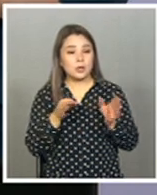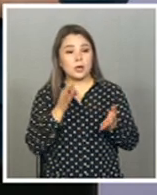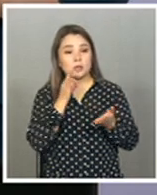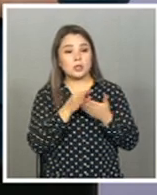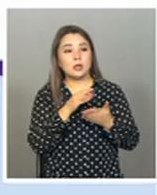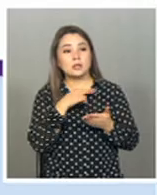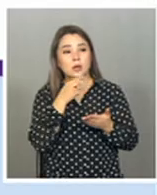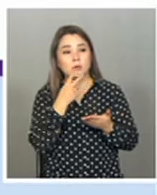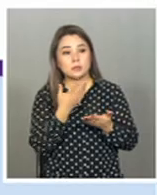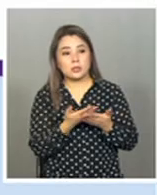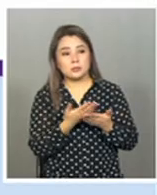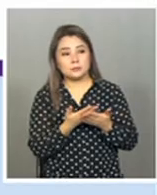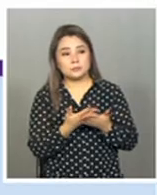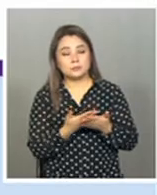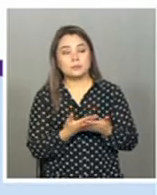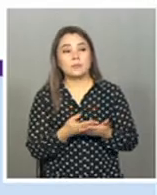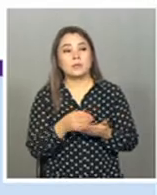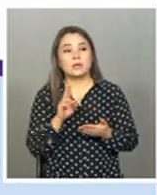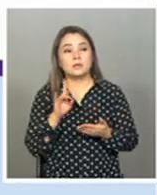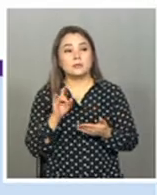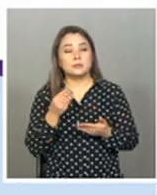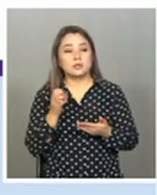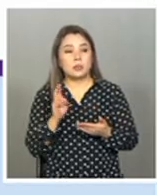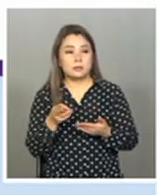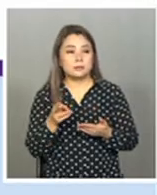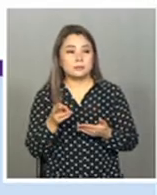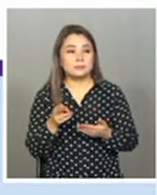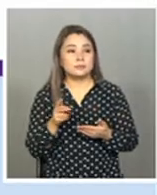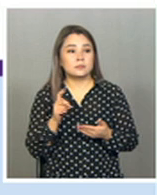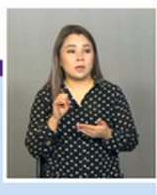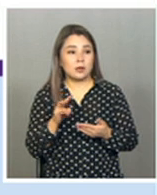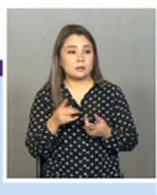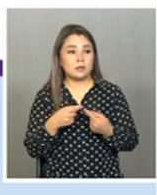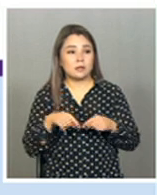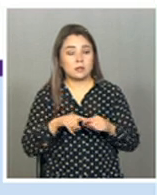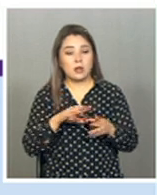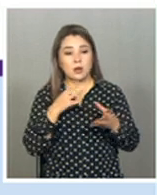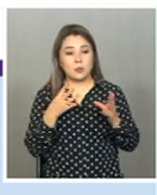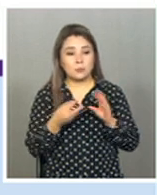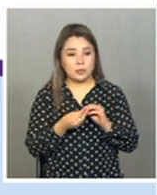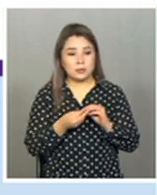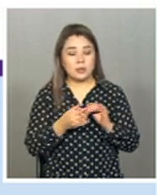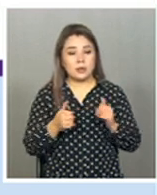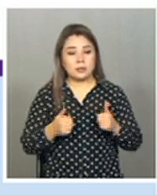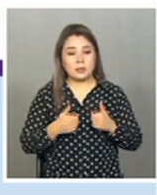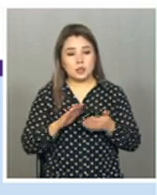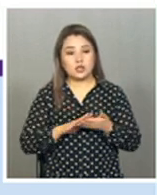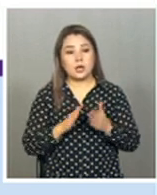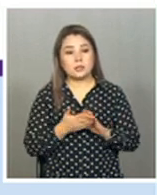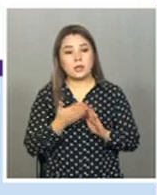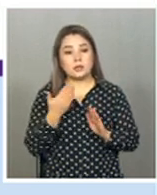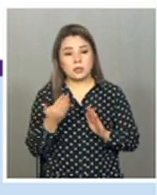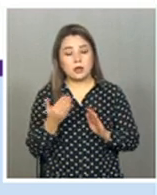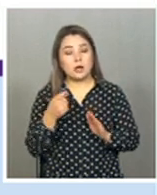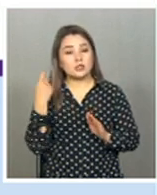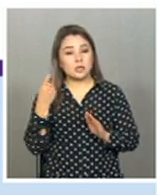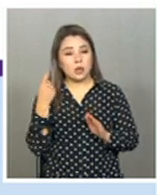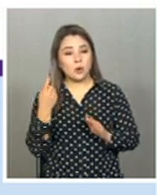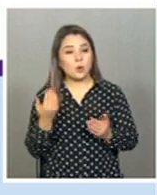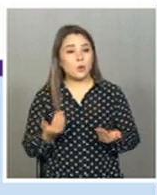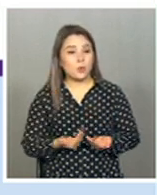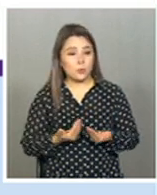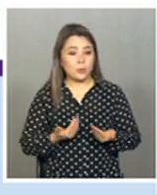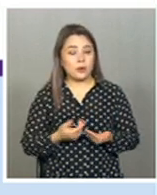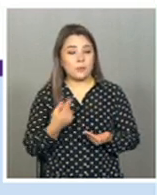назар аударайық. Қыпшақ хандығының қалыптасуына ықпал еткен жағдайлар шаруашылық өмірдің бір келкі